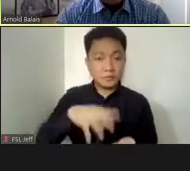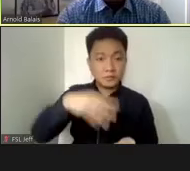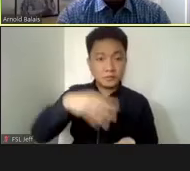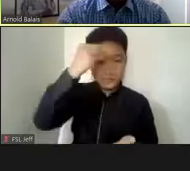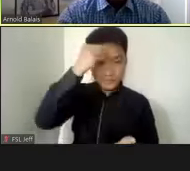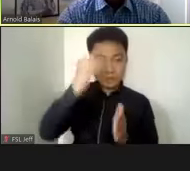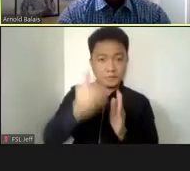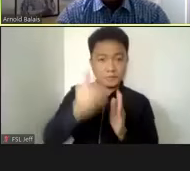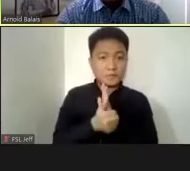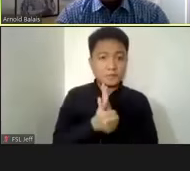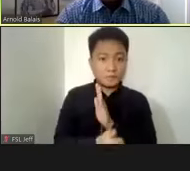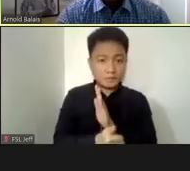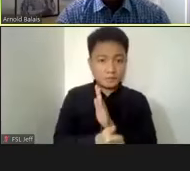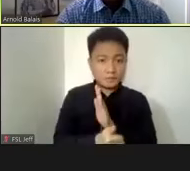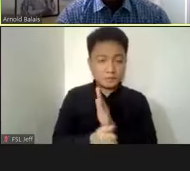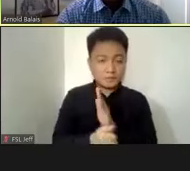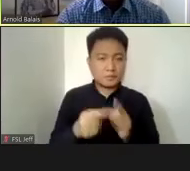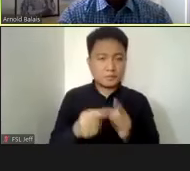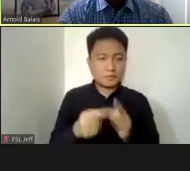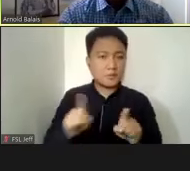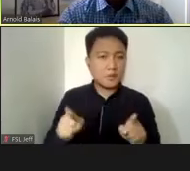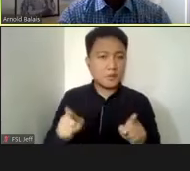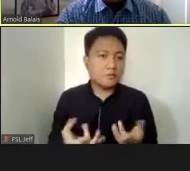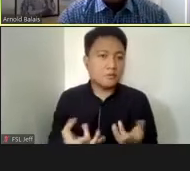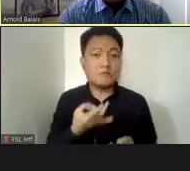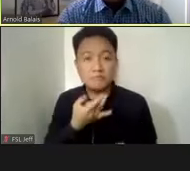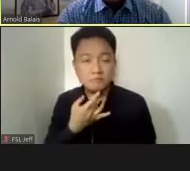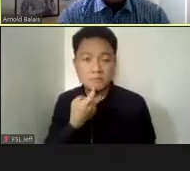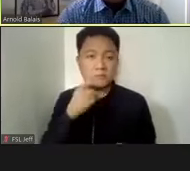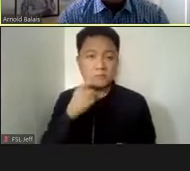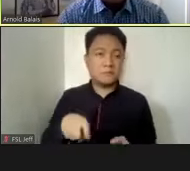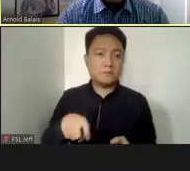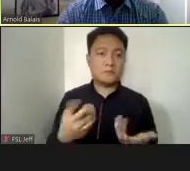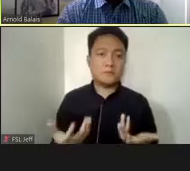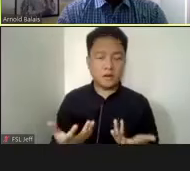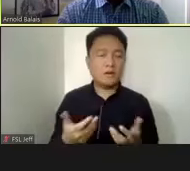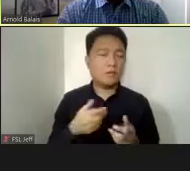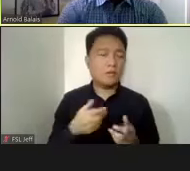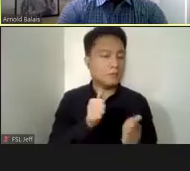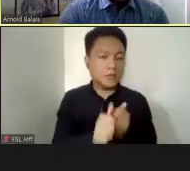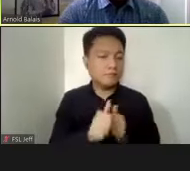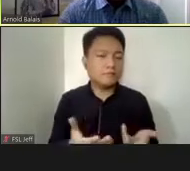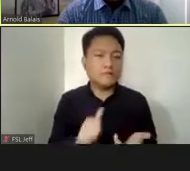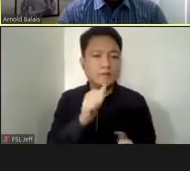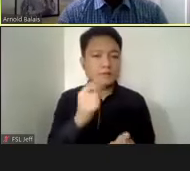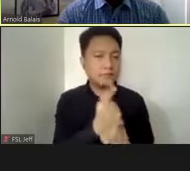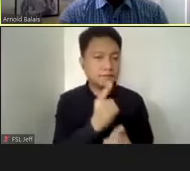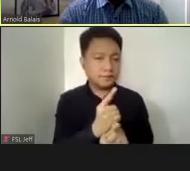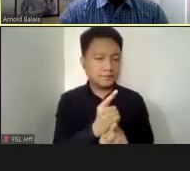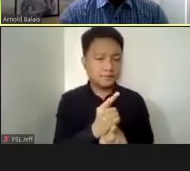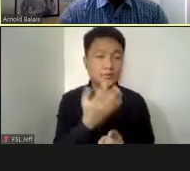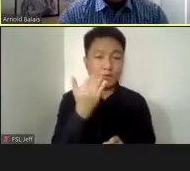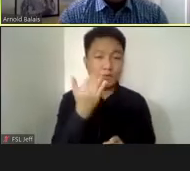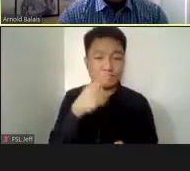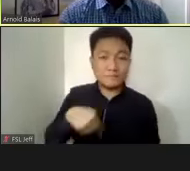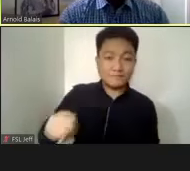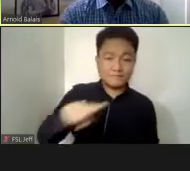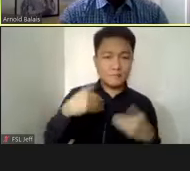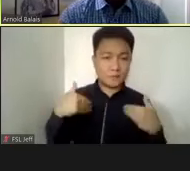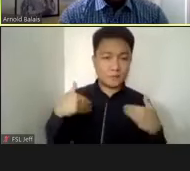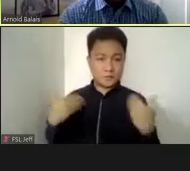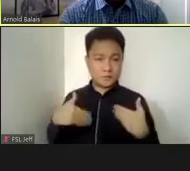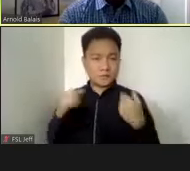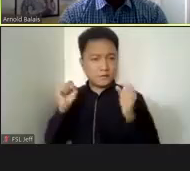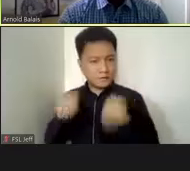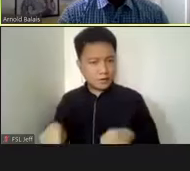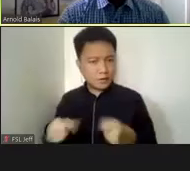pa tayo, parang kaya natin lahat gawin, kala mo hindi ka matatalo. Pero pag natalo ka, you learn a lesson na ay, I have to go